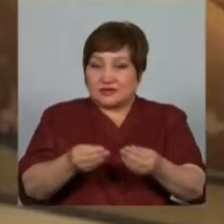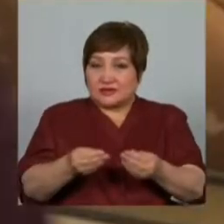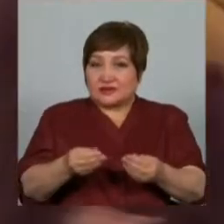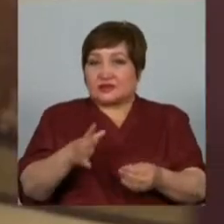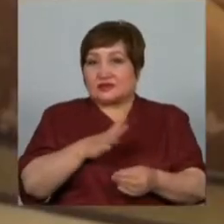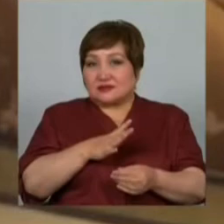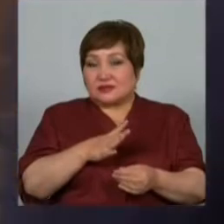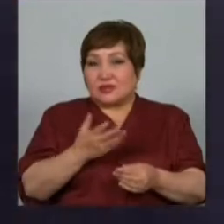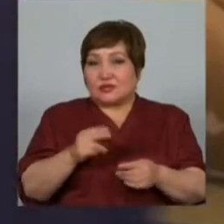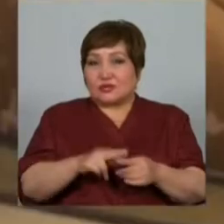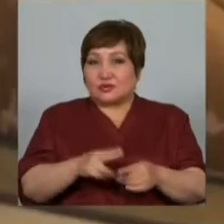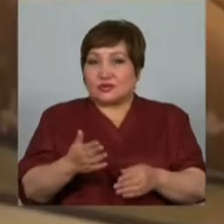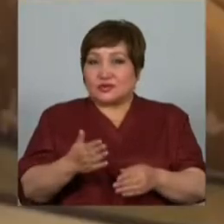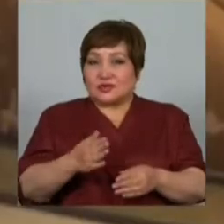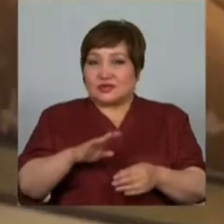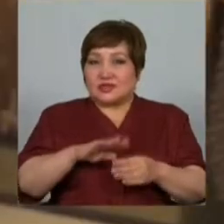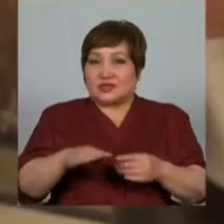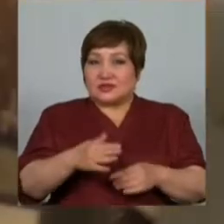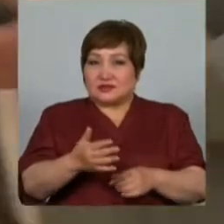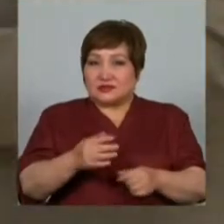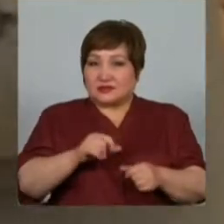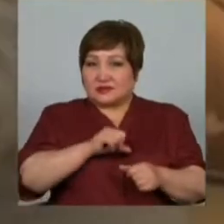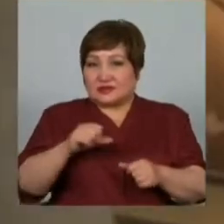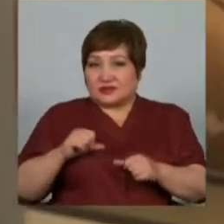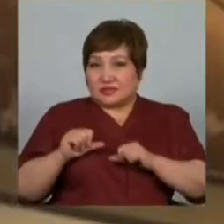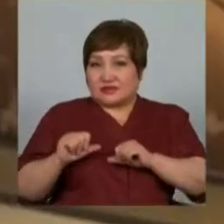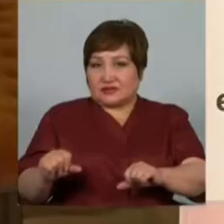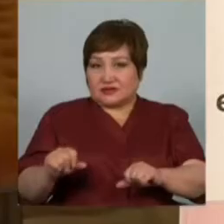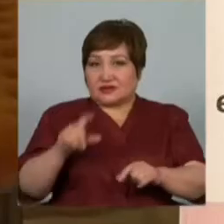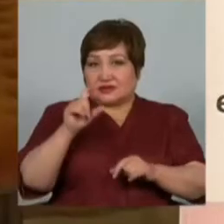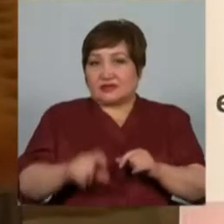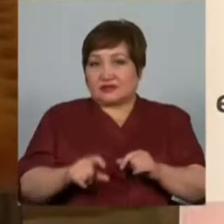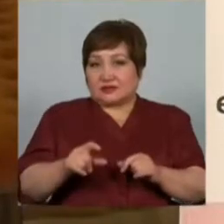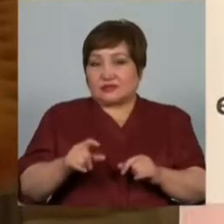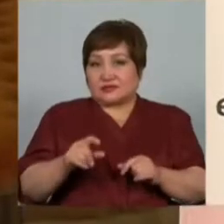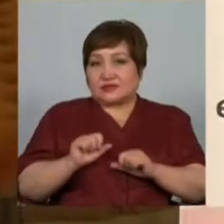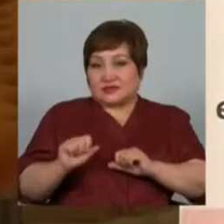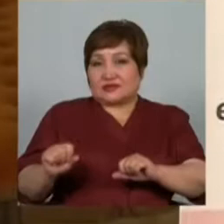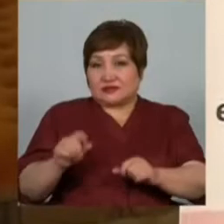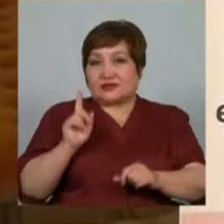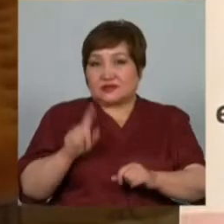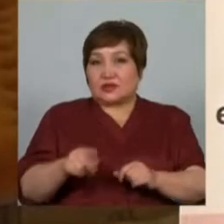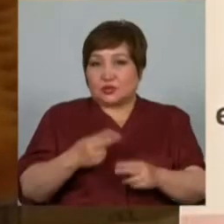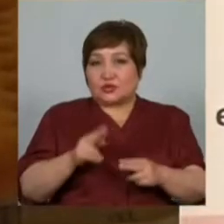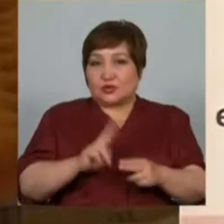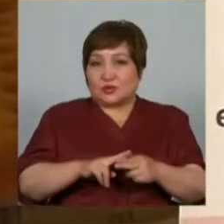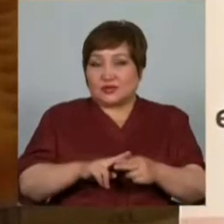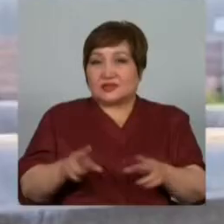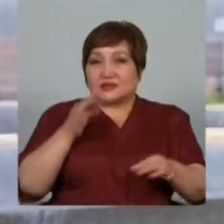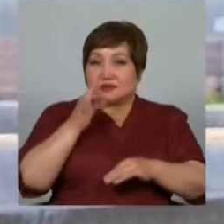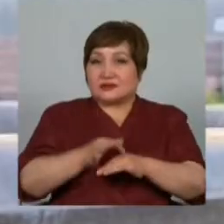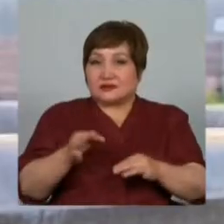енді жанкешті, жанқиярлық және жүрек жұтқан ерлік болды. Айта кету керек, сонымен қатар